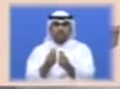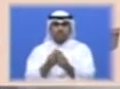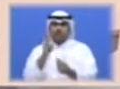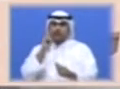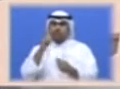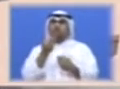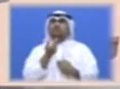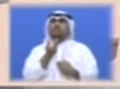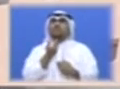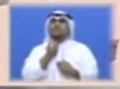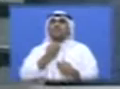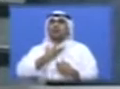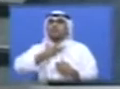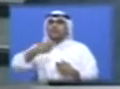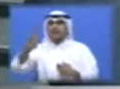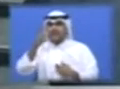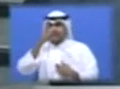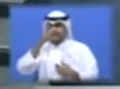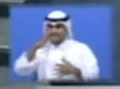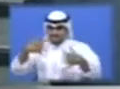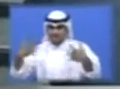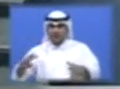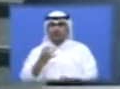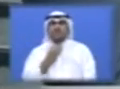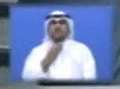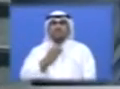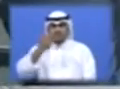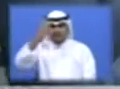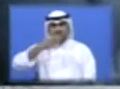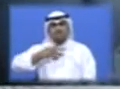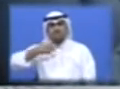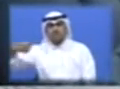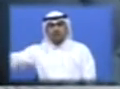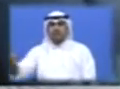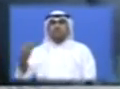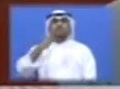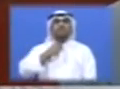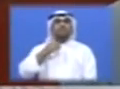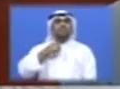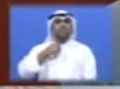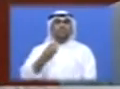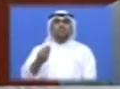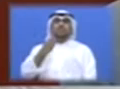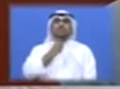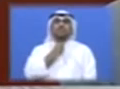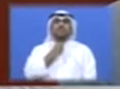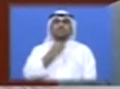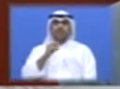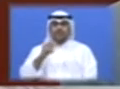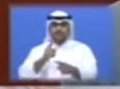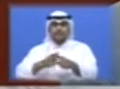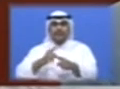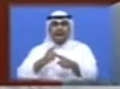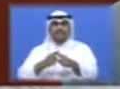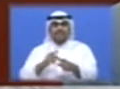البلعوم واستئصال الحنجرة وزراعة حنجرة اصطناعية. بالنسبة للعملية، العملية هي عبارة كانت